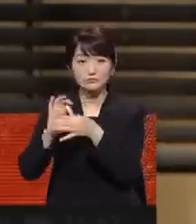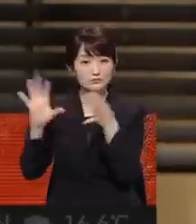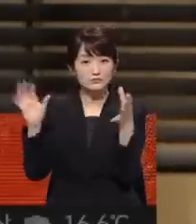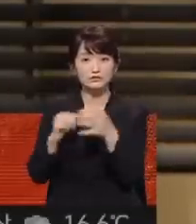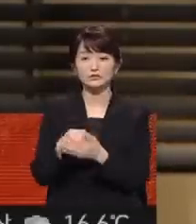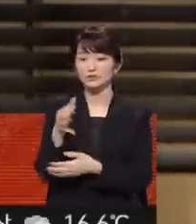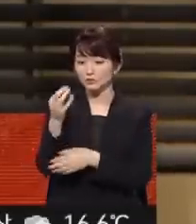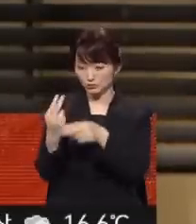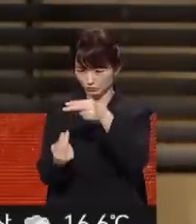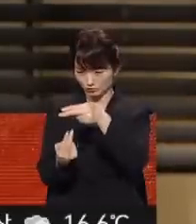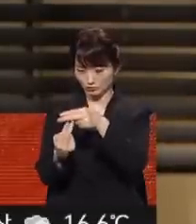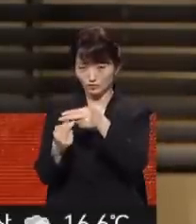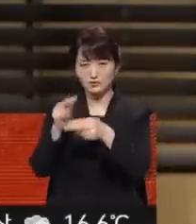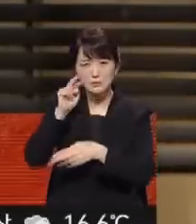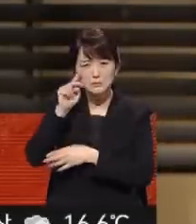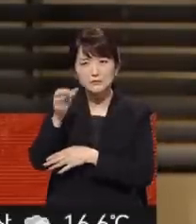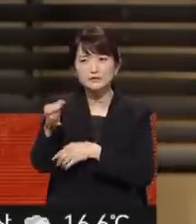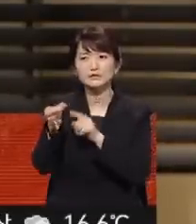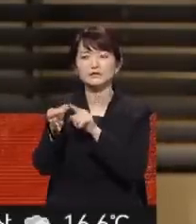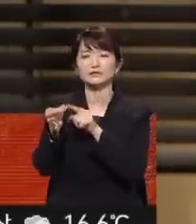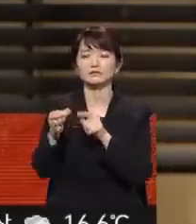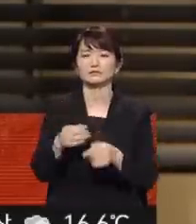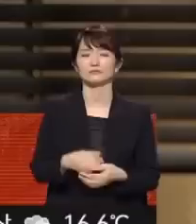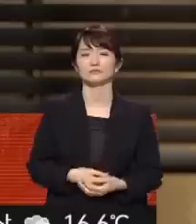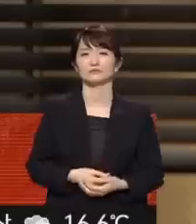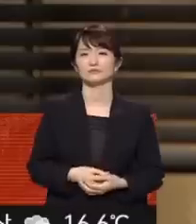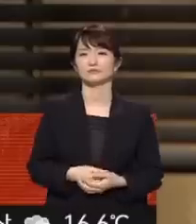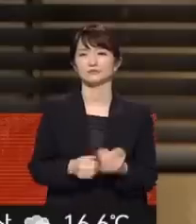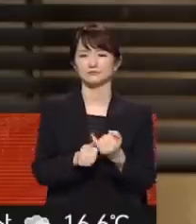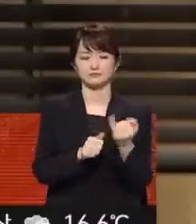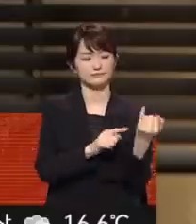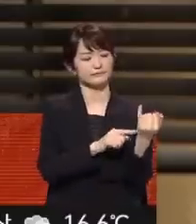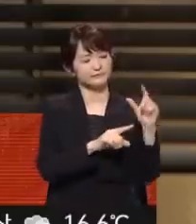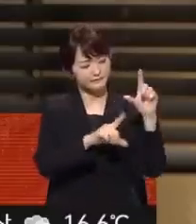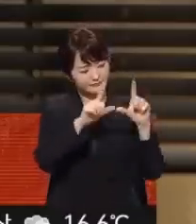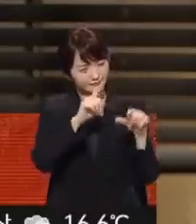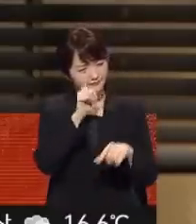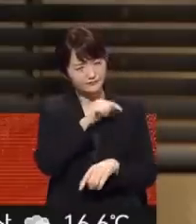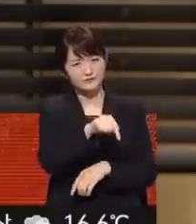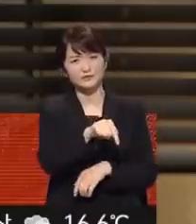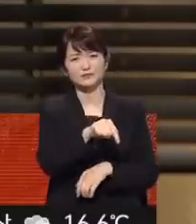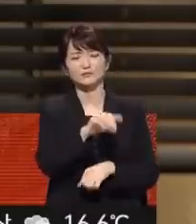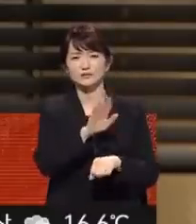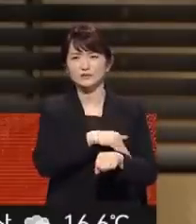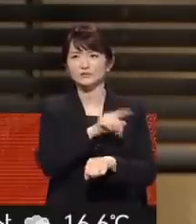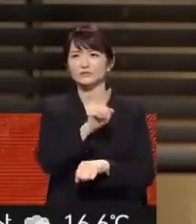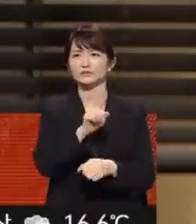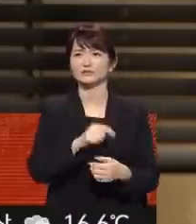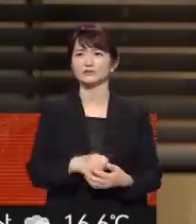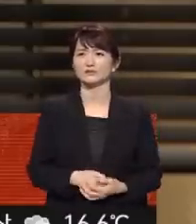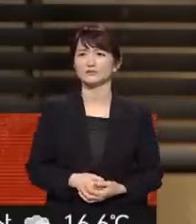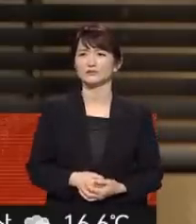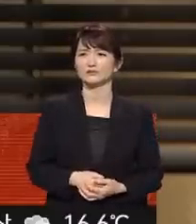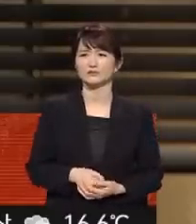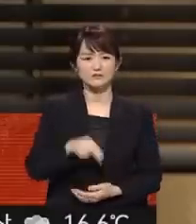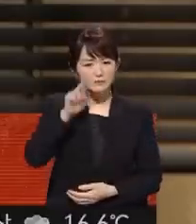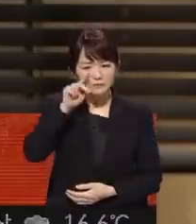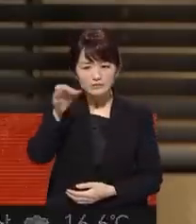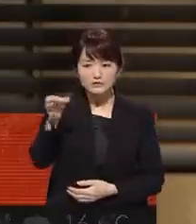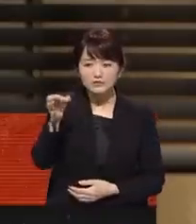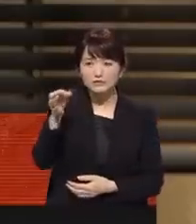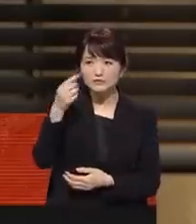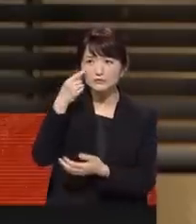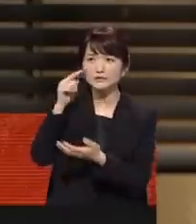했던 그 비상금인데 뭐 비상금이든 어쨌든 간에 전 아내의 태도가 지금 제일 나쁜 잘못된 부분이 뭐냐면. 비상을 발견해서